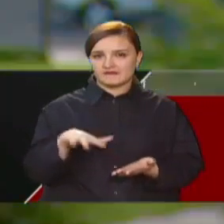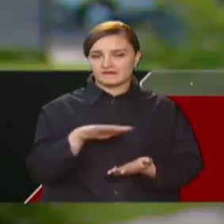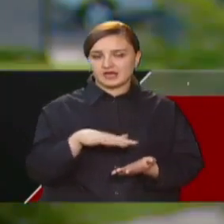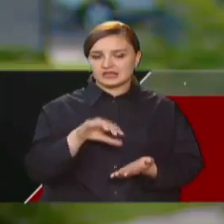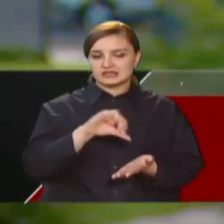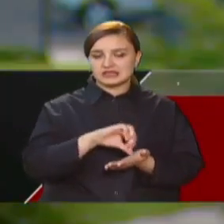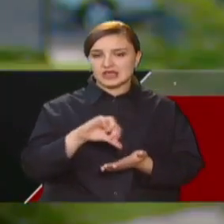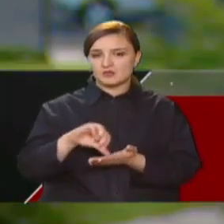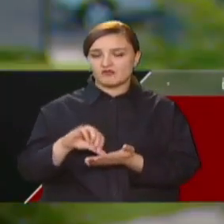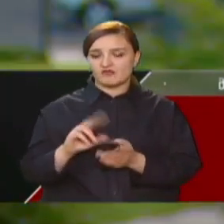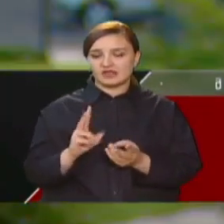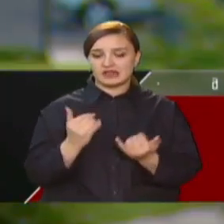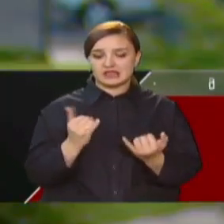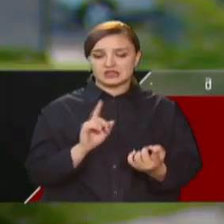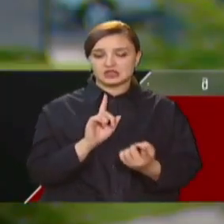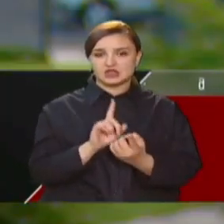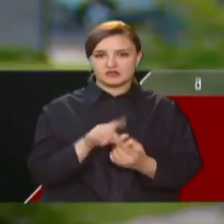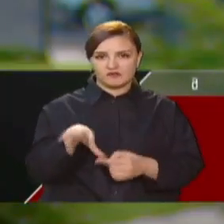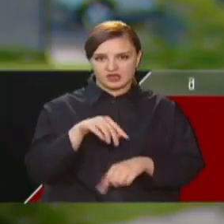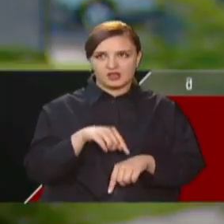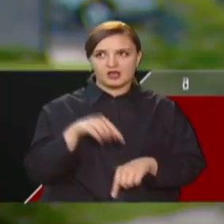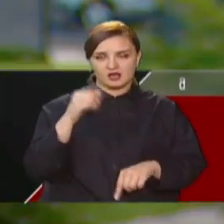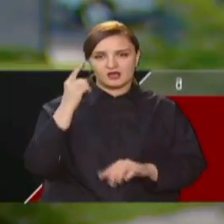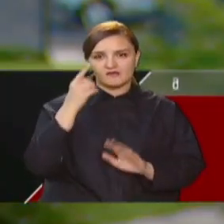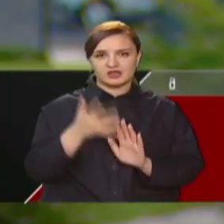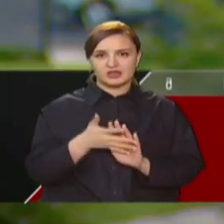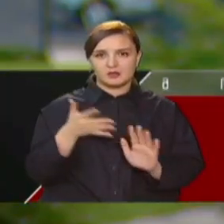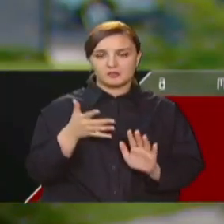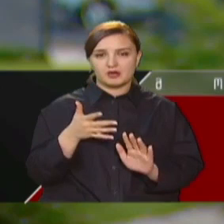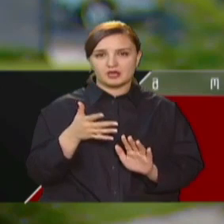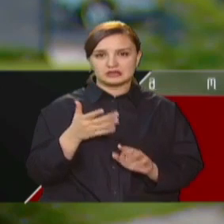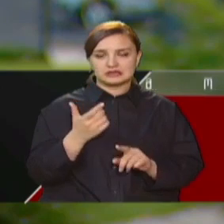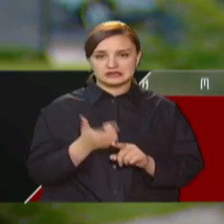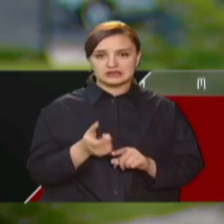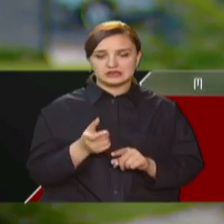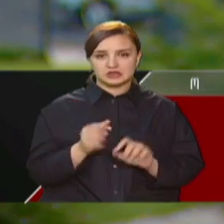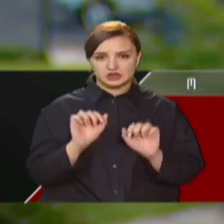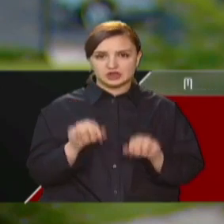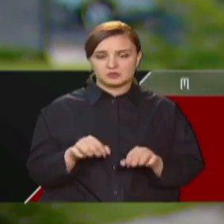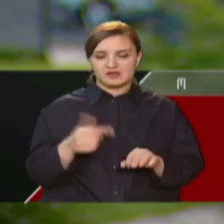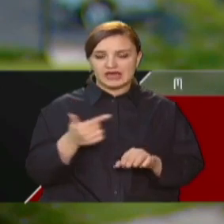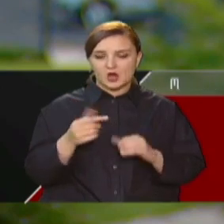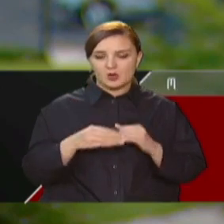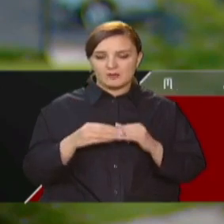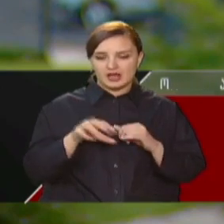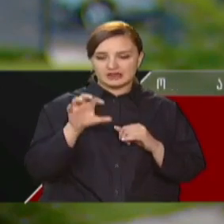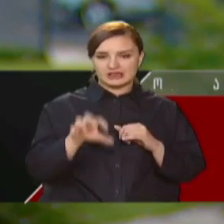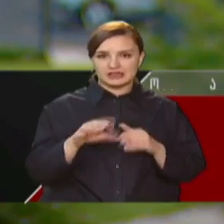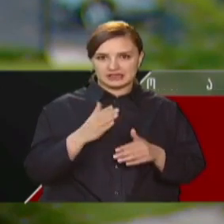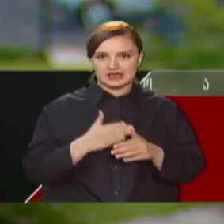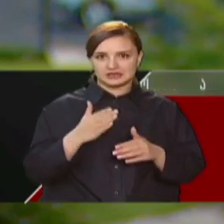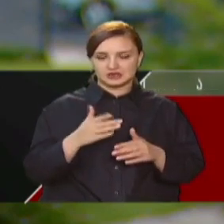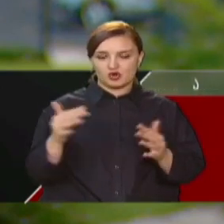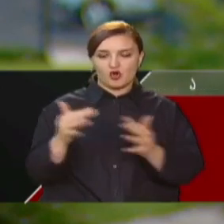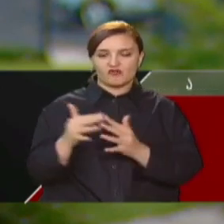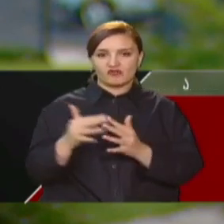წარმომადგენელი, ვისაც ის დღეს შეხვდა, აცნობიერებს იმას, რომ რაც არ უნდა შორს იყოს გეოგრაფიულად მათგან